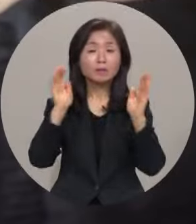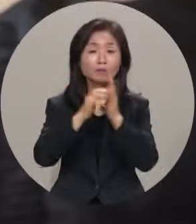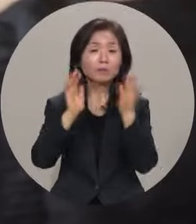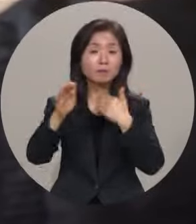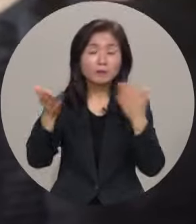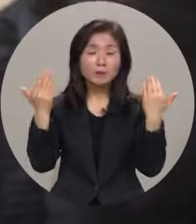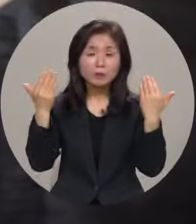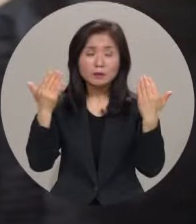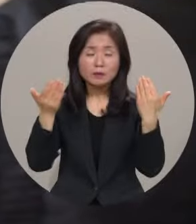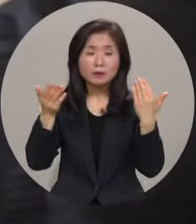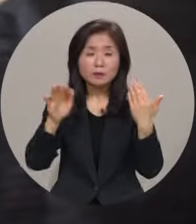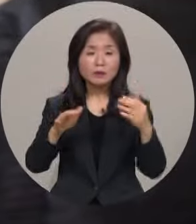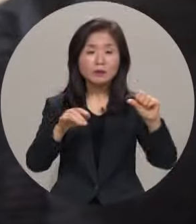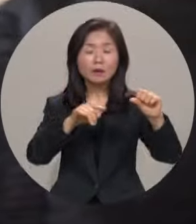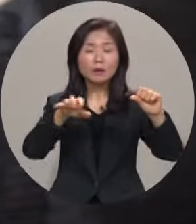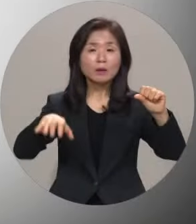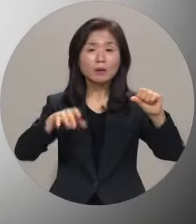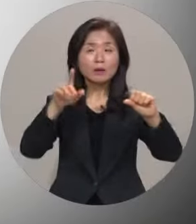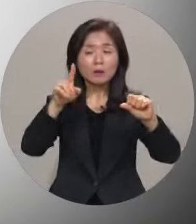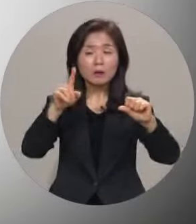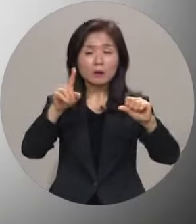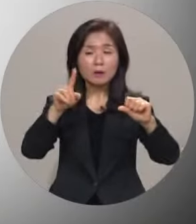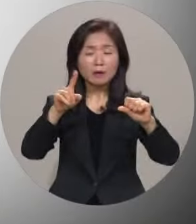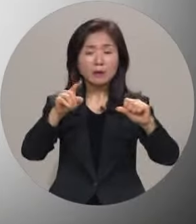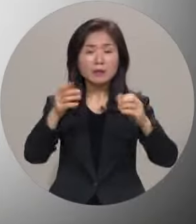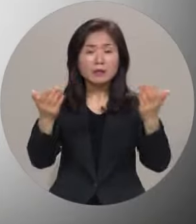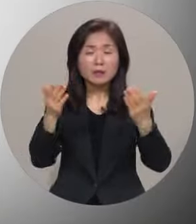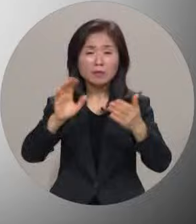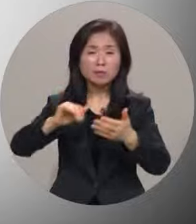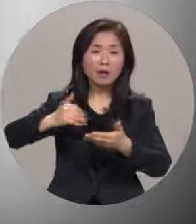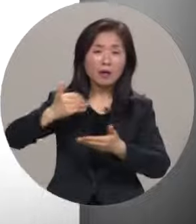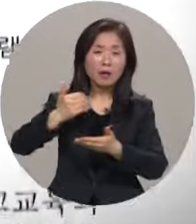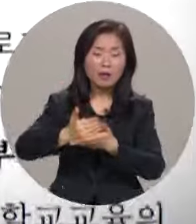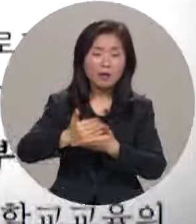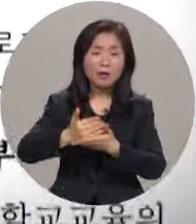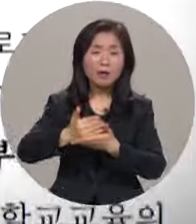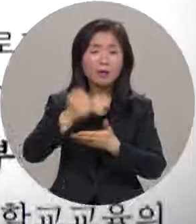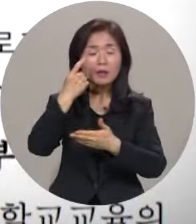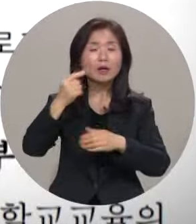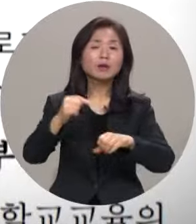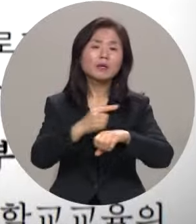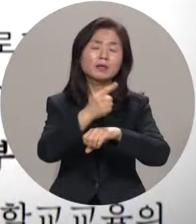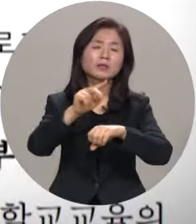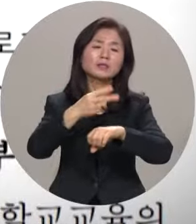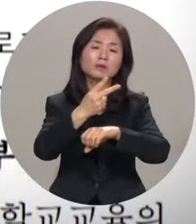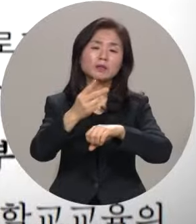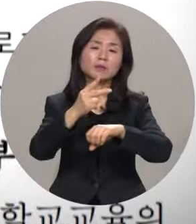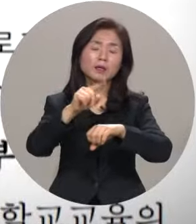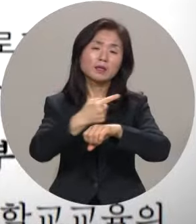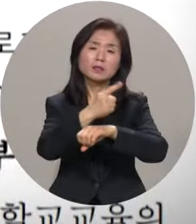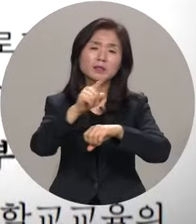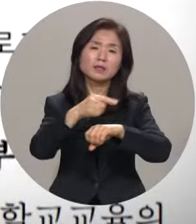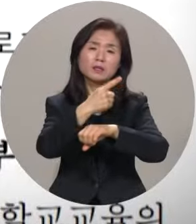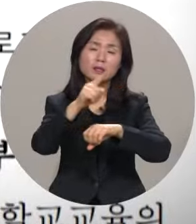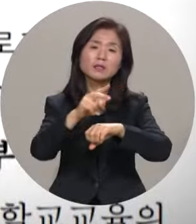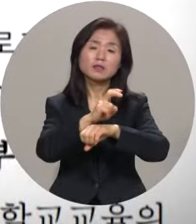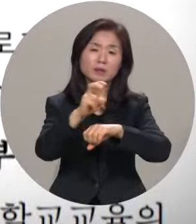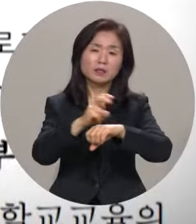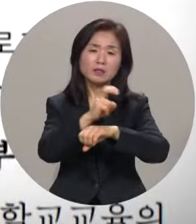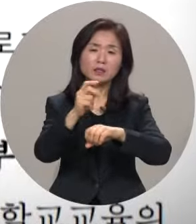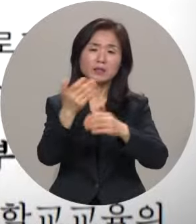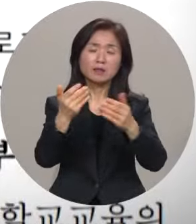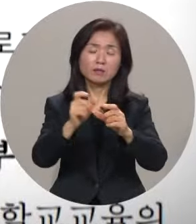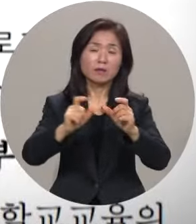당시 학교 한곳당 추가로 늘어난 업무량은 한 달에 12시간에 달했던 것으로 조사됐습니다 당시에도 교원의